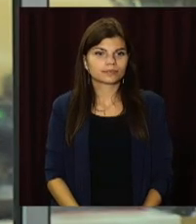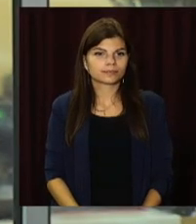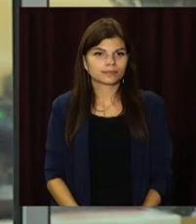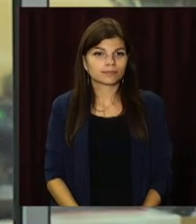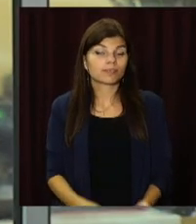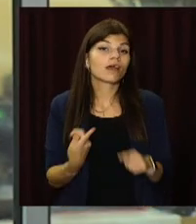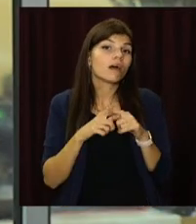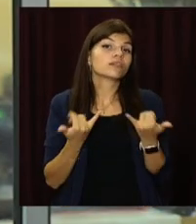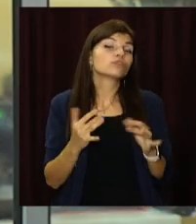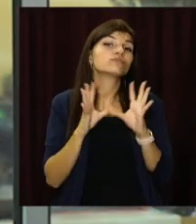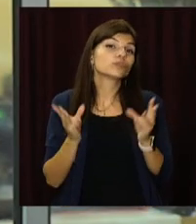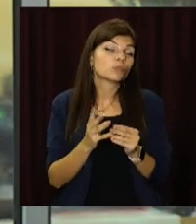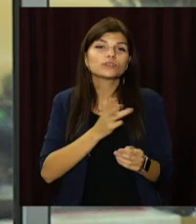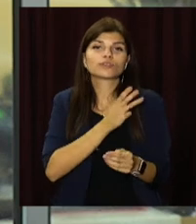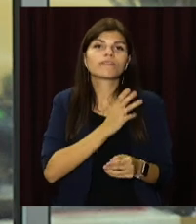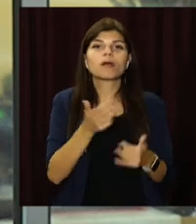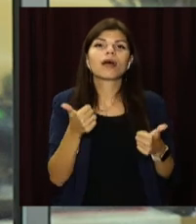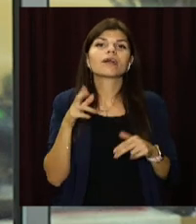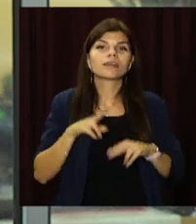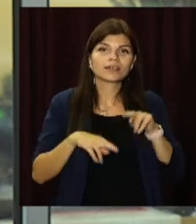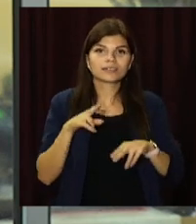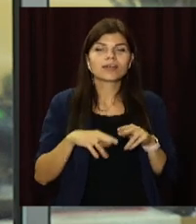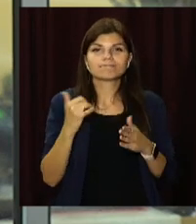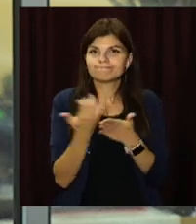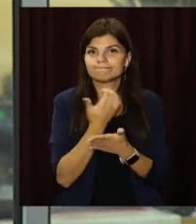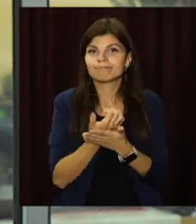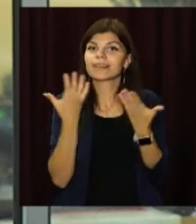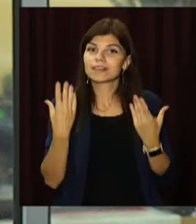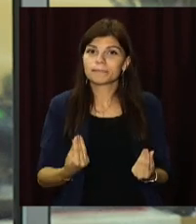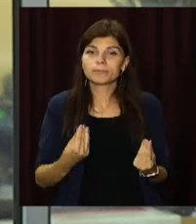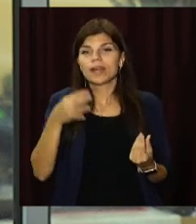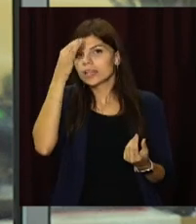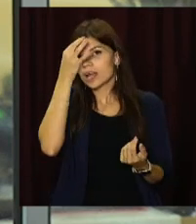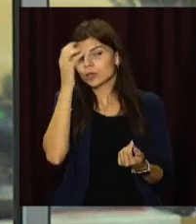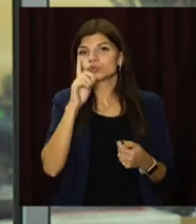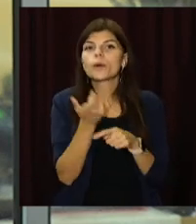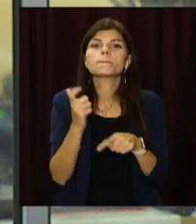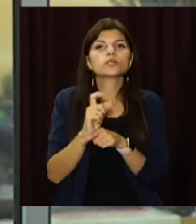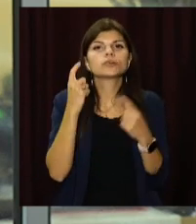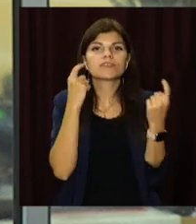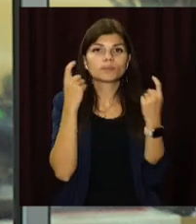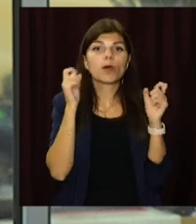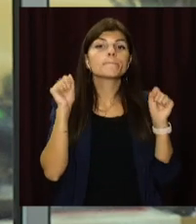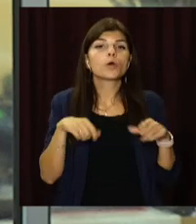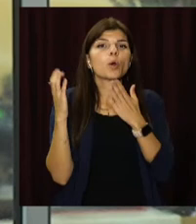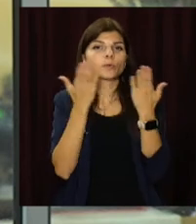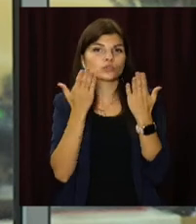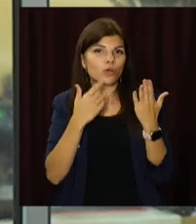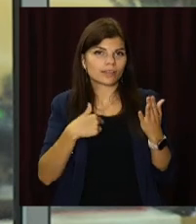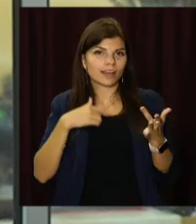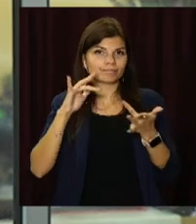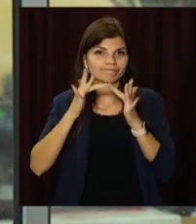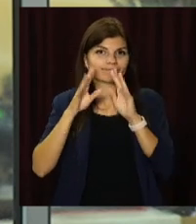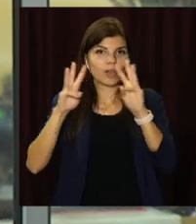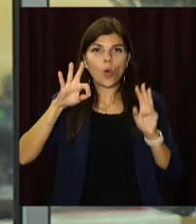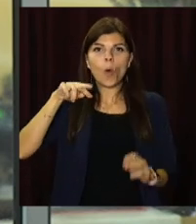На цьому у мене все. Бажаю вам гарного настрою та продуктивного дня. Нагадую, що більше інформації можна прочитати на нашому